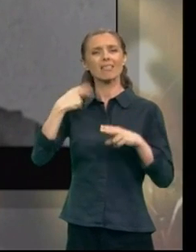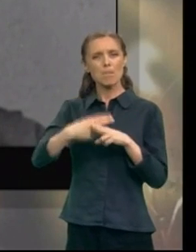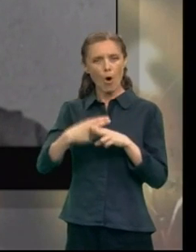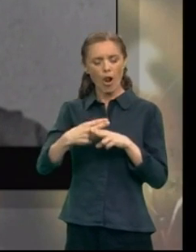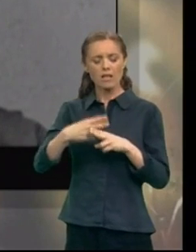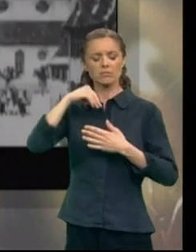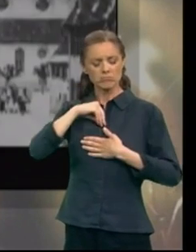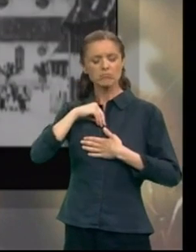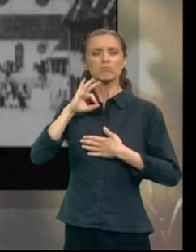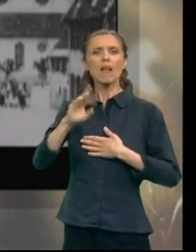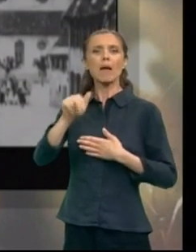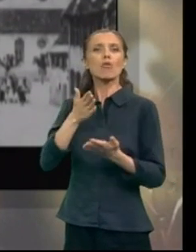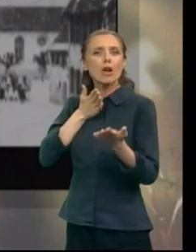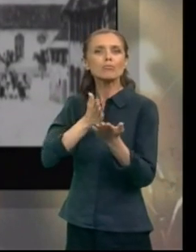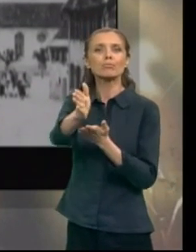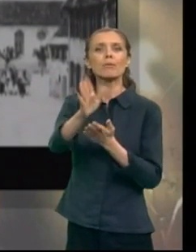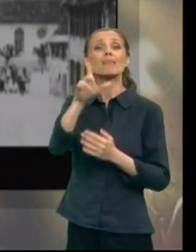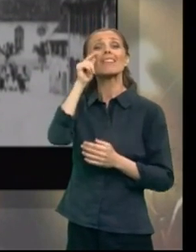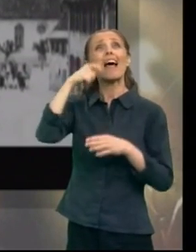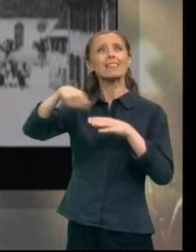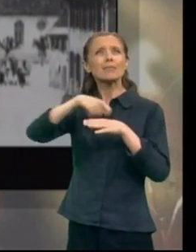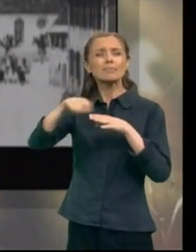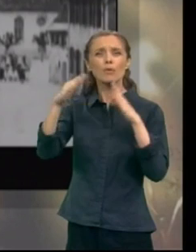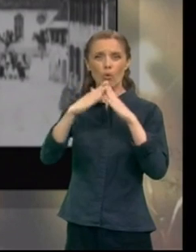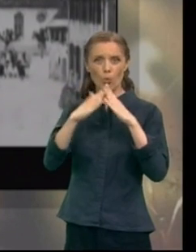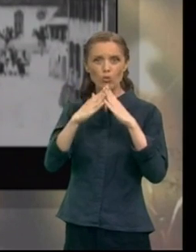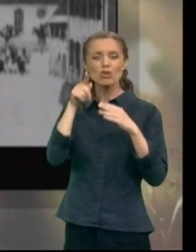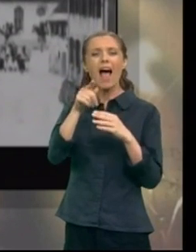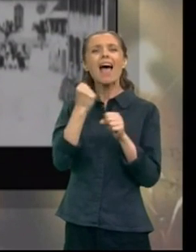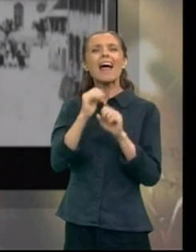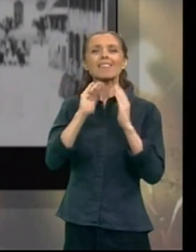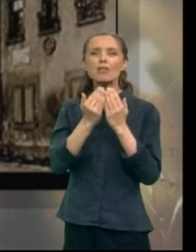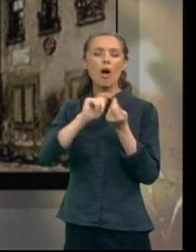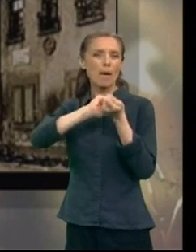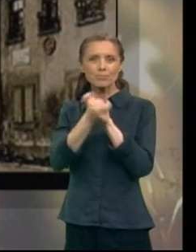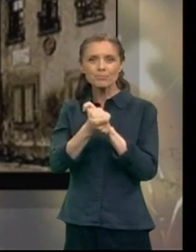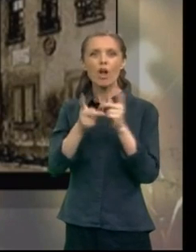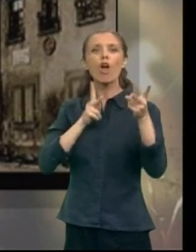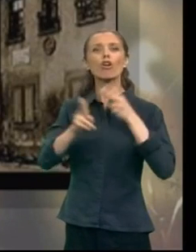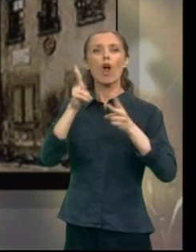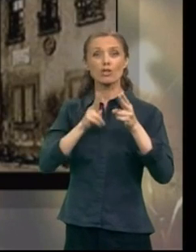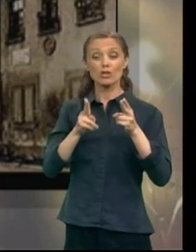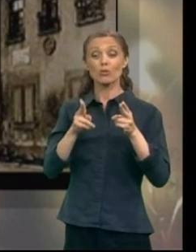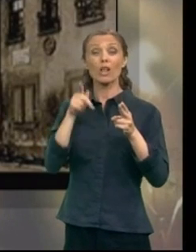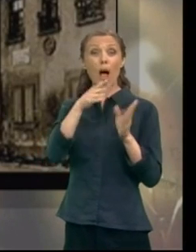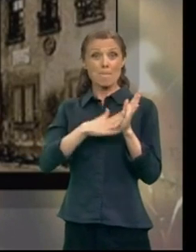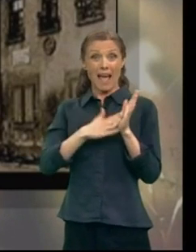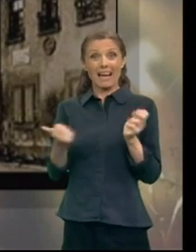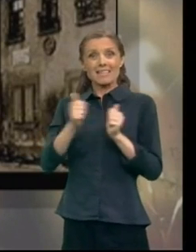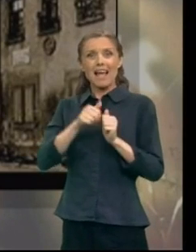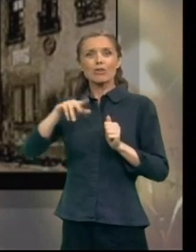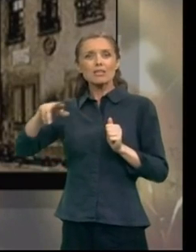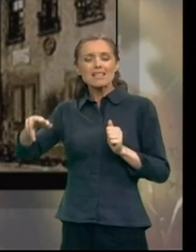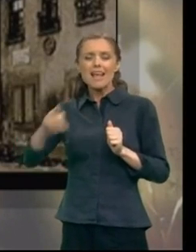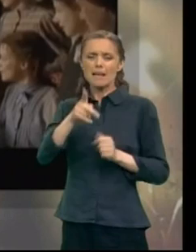u životu. Njen otac je adaptirao kuću i od radne sobe napravio krojački studio. Tako je Margaret zajedno sa sestrama obavljala